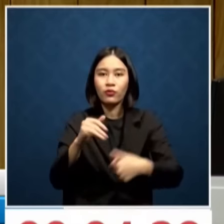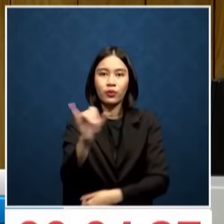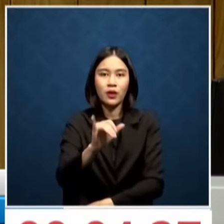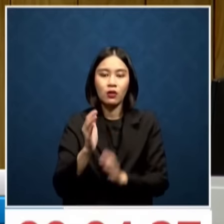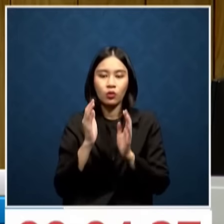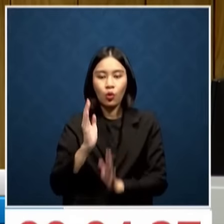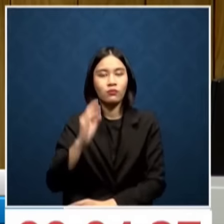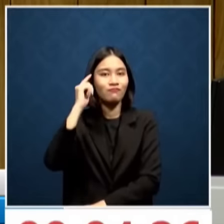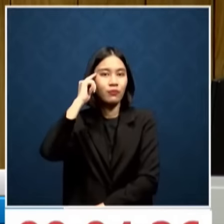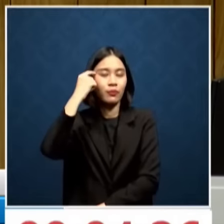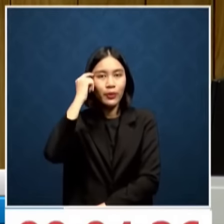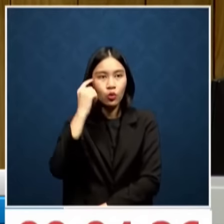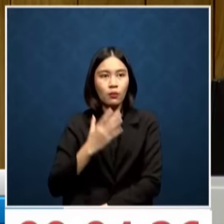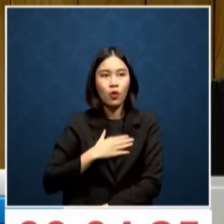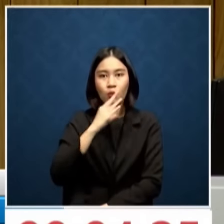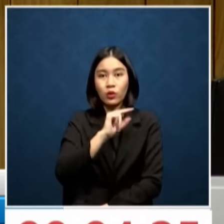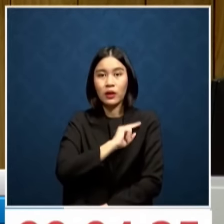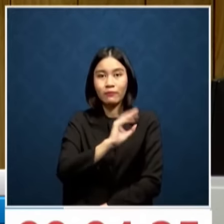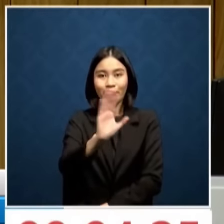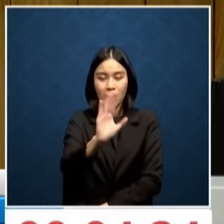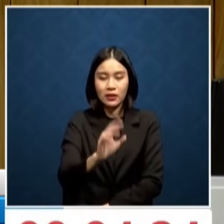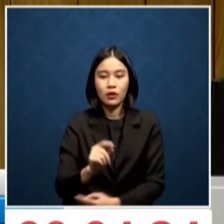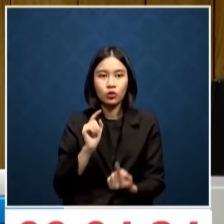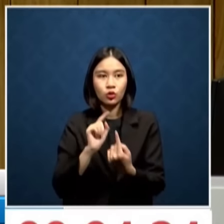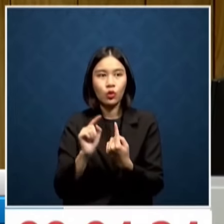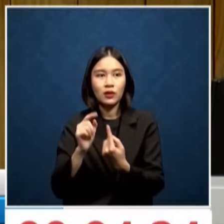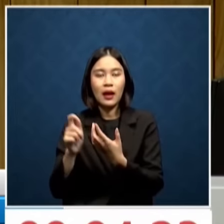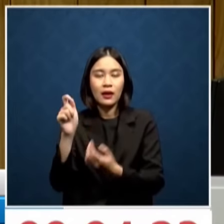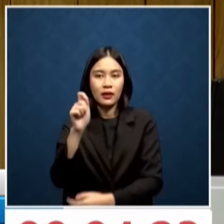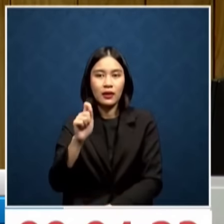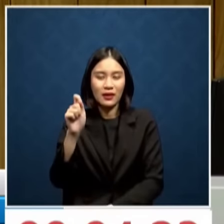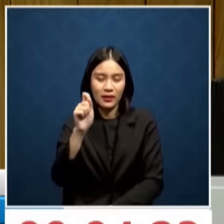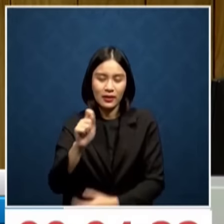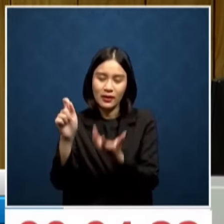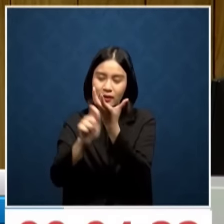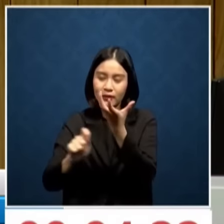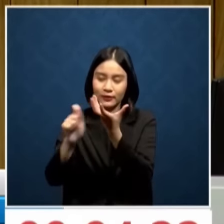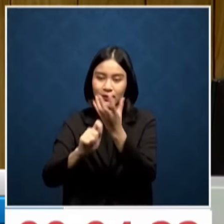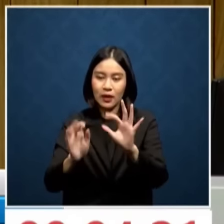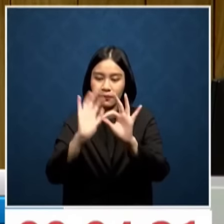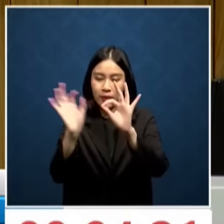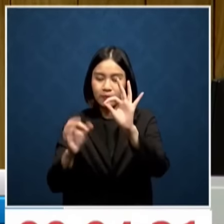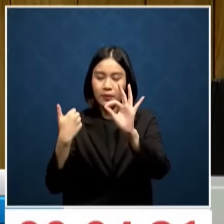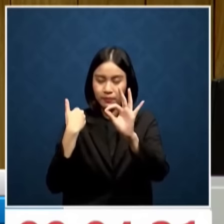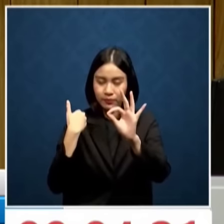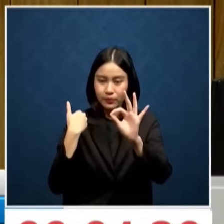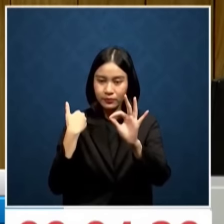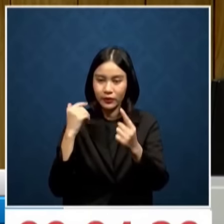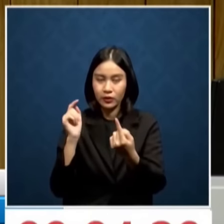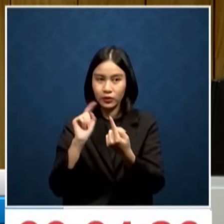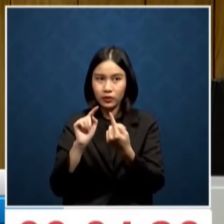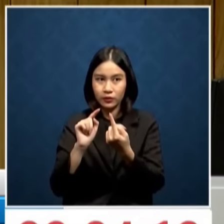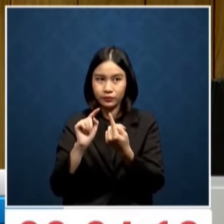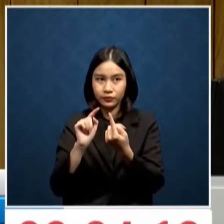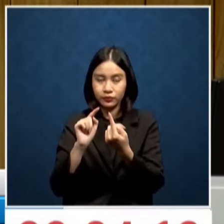คนไม่ค่อยทราบนะครับเรื่องนี้ไม่ใช่ผมพูดเองนะครับนิกเกิลเอเชียเนี่ยเขียนเรื่องนี้เลยว่าหลังจากมีการเอาประธ